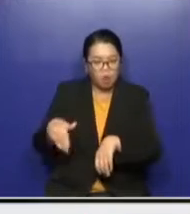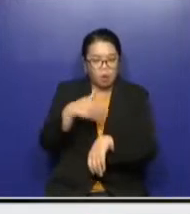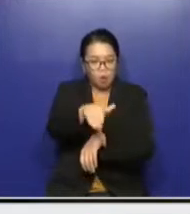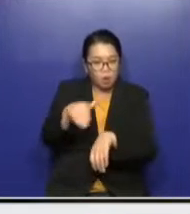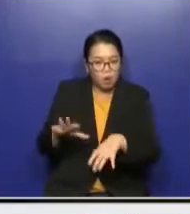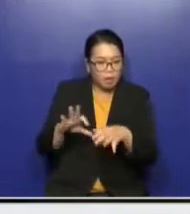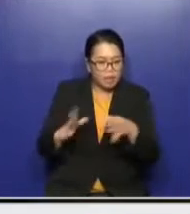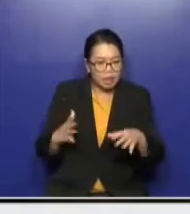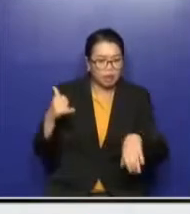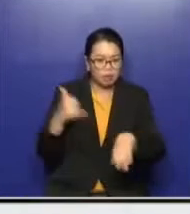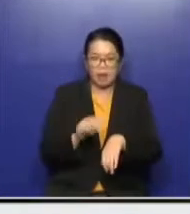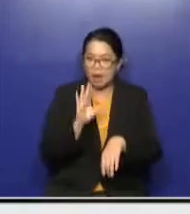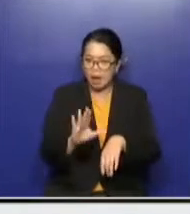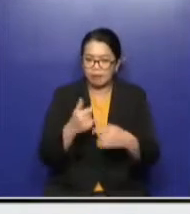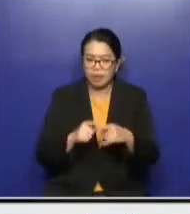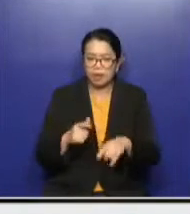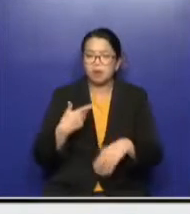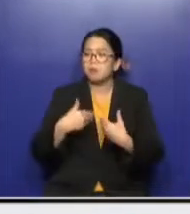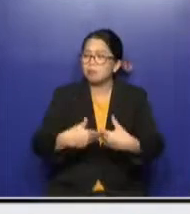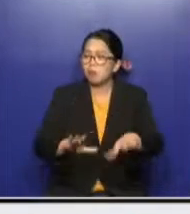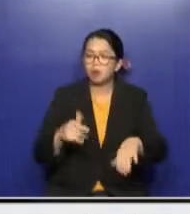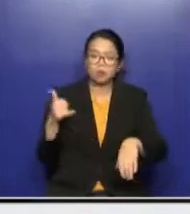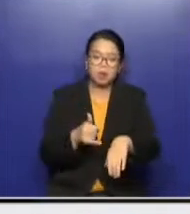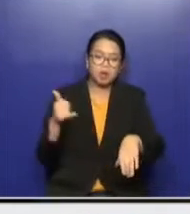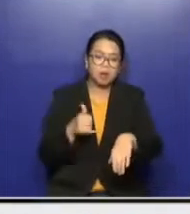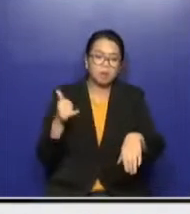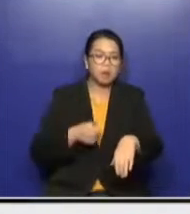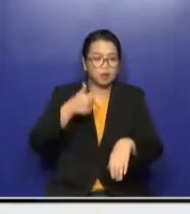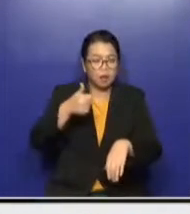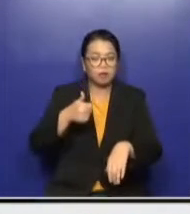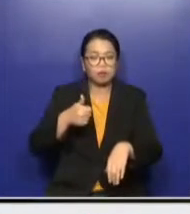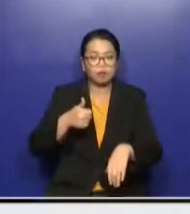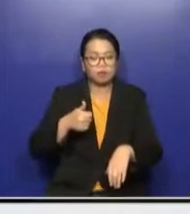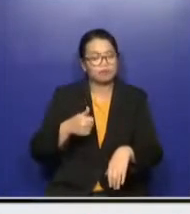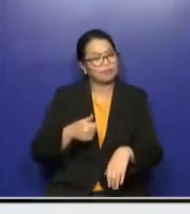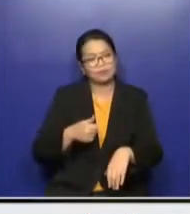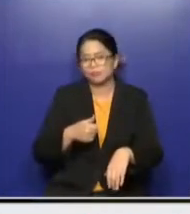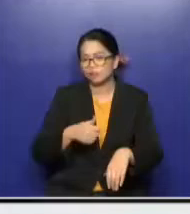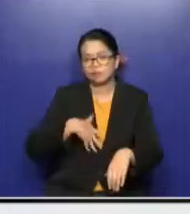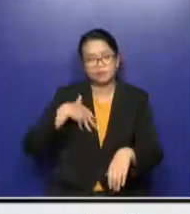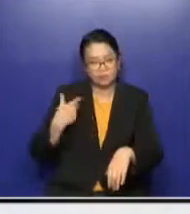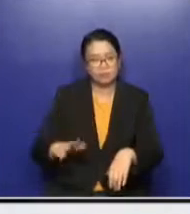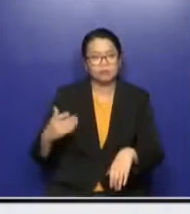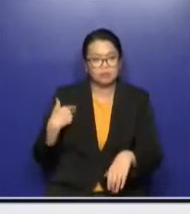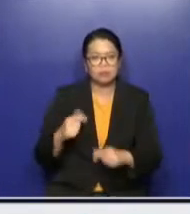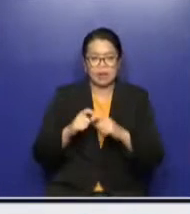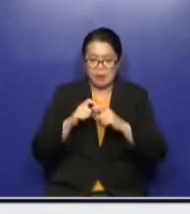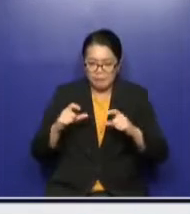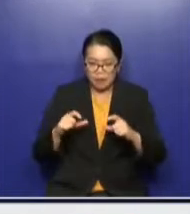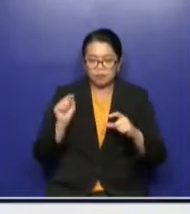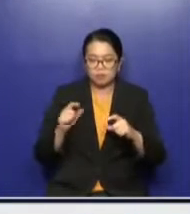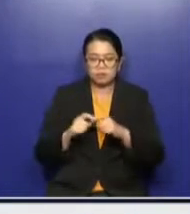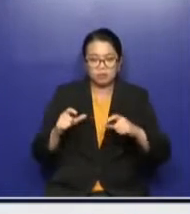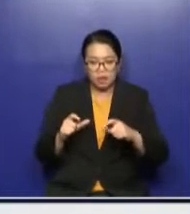ยแต่ท่านปล่อยให้เขาเข้ามาอย่างเนี้ยมันไม่ใช่ไงเพราะนั้นเนี่ยบัตรเนี่ยมันสามารถที่จะเอาบัตรเนี่